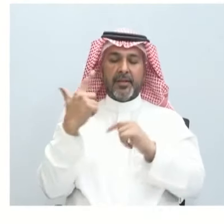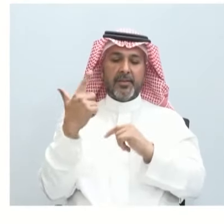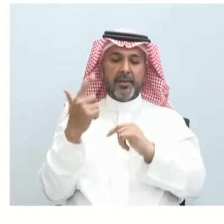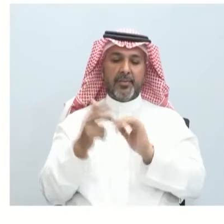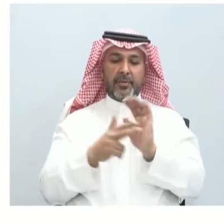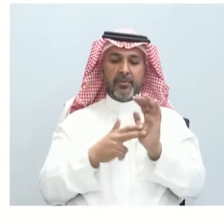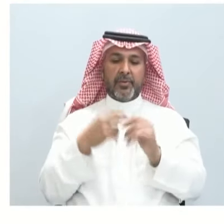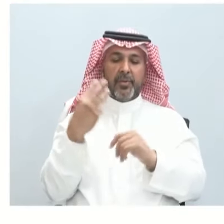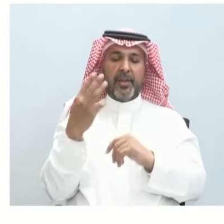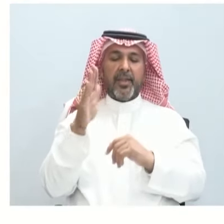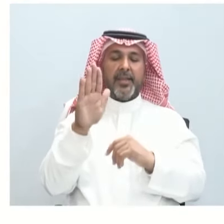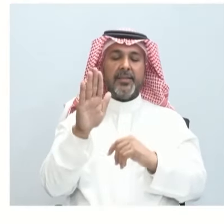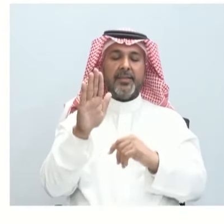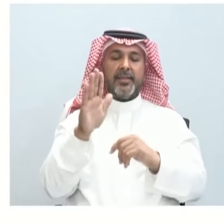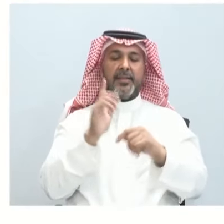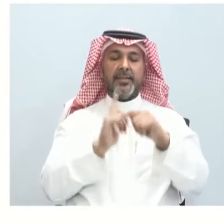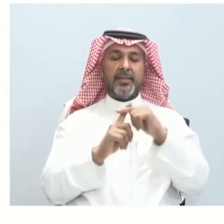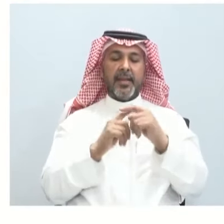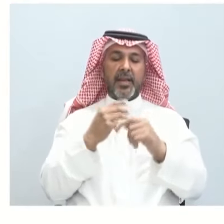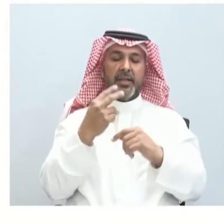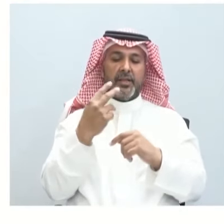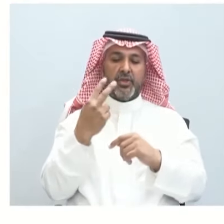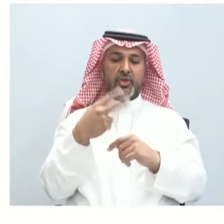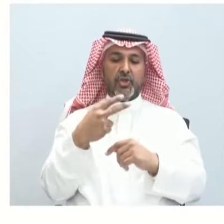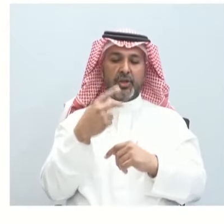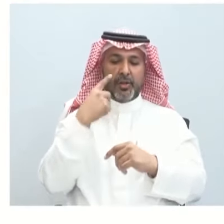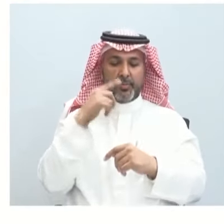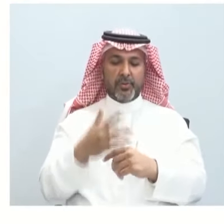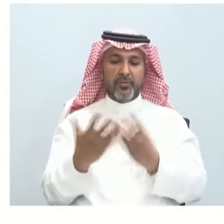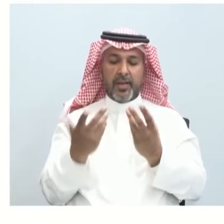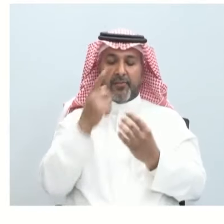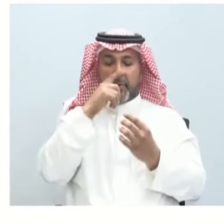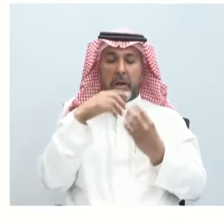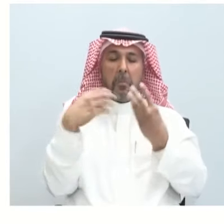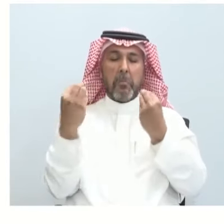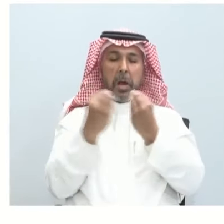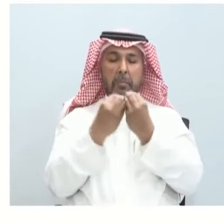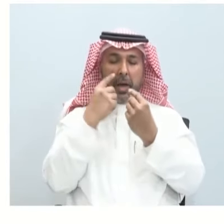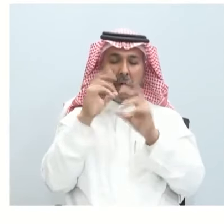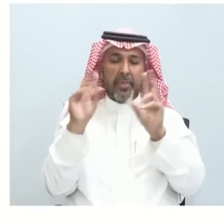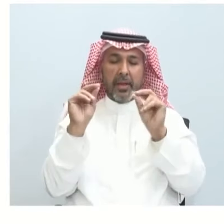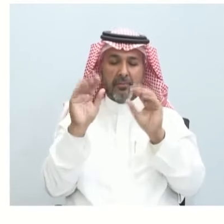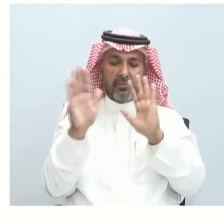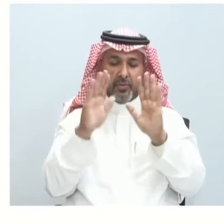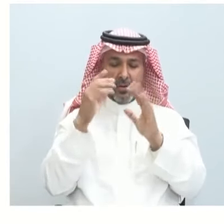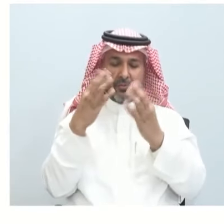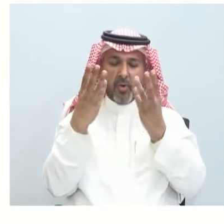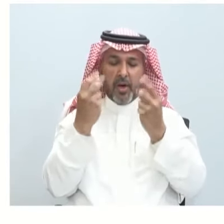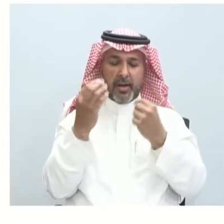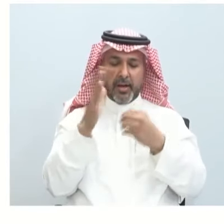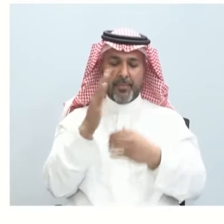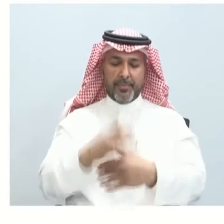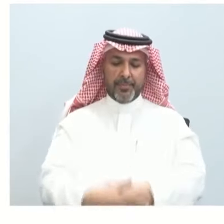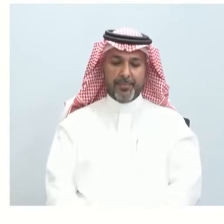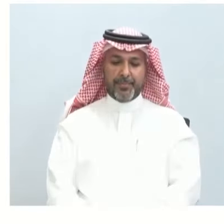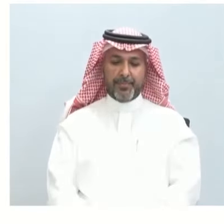تساوي 3 س + 20 معادله كيف نقوم بحلها نجمع المجاهيل بطرف والاعداد بطرف باستخدام خاصيه